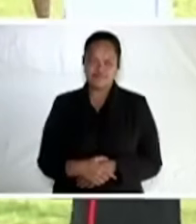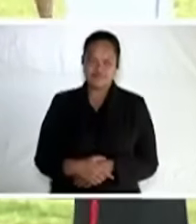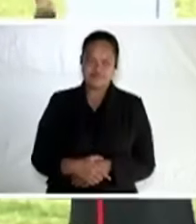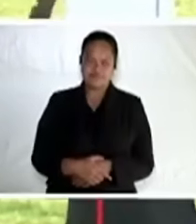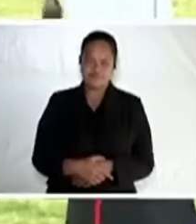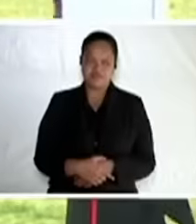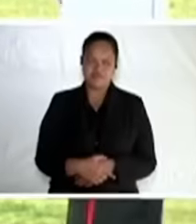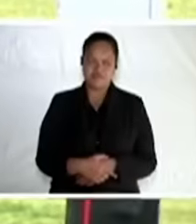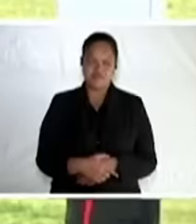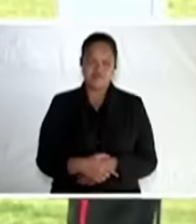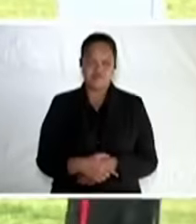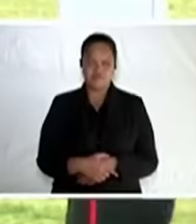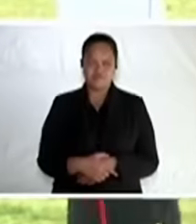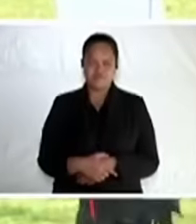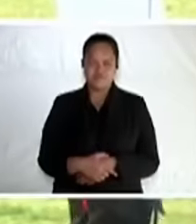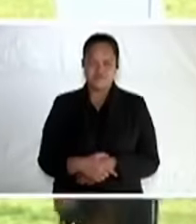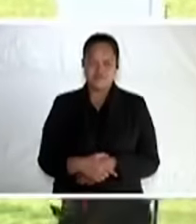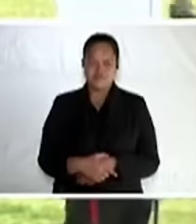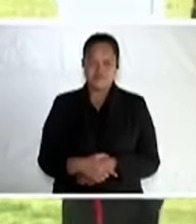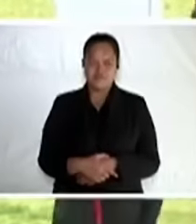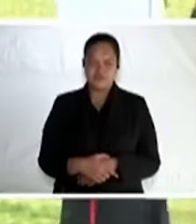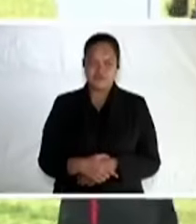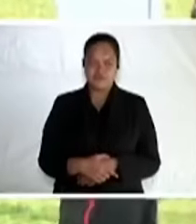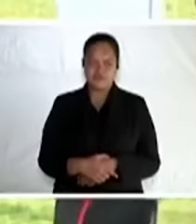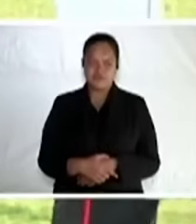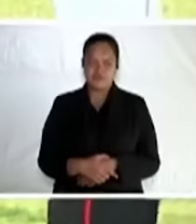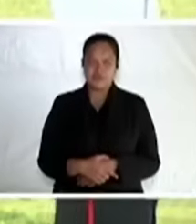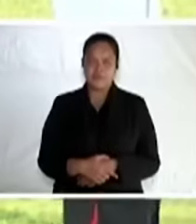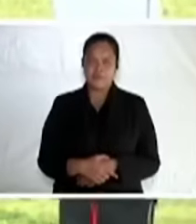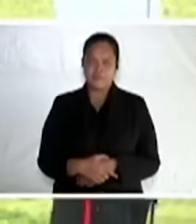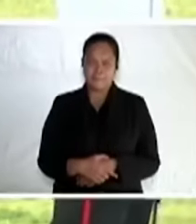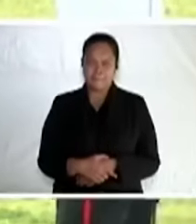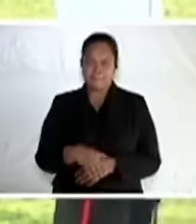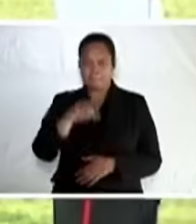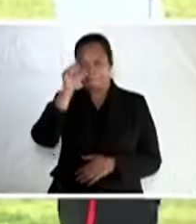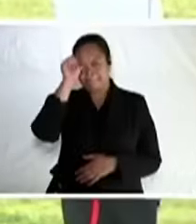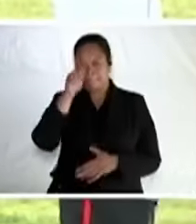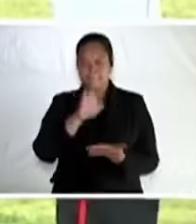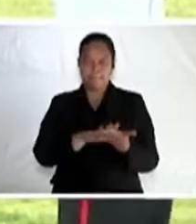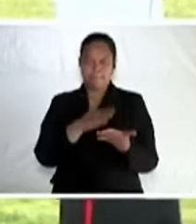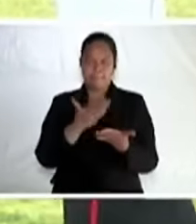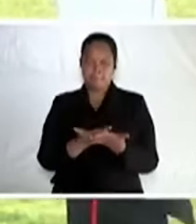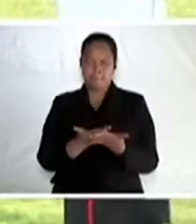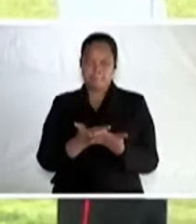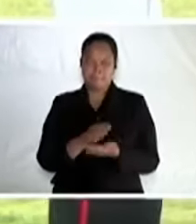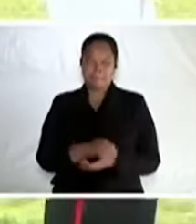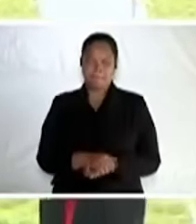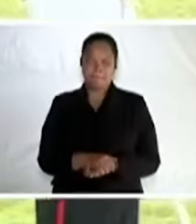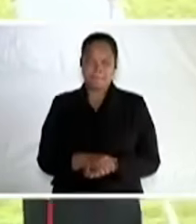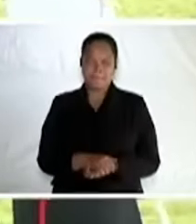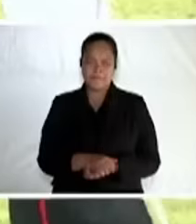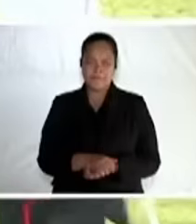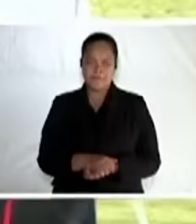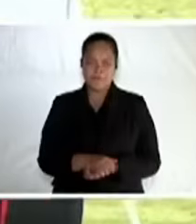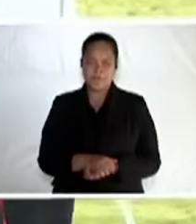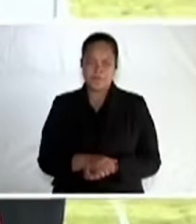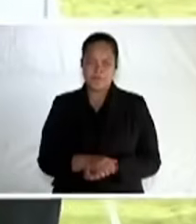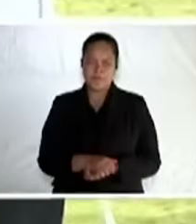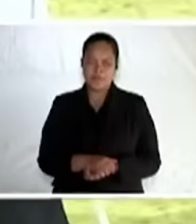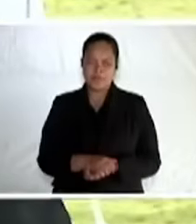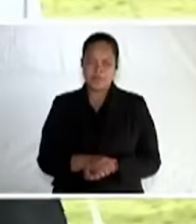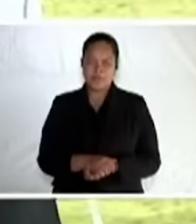एक ऐसा मौका है जब हम अपना शीश नवाकर, सर झुकाकर और इन लोगों को, इनके प्रति